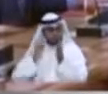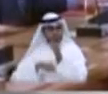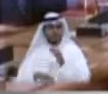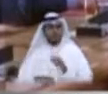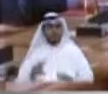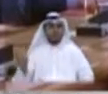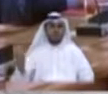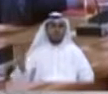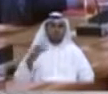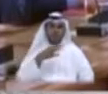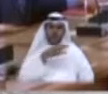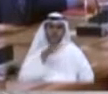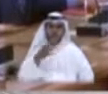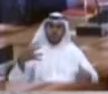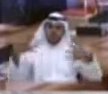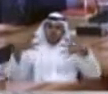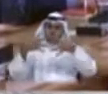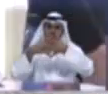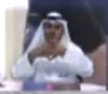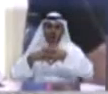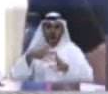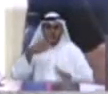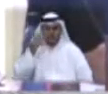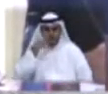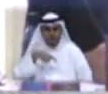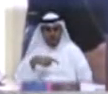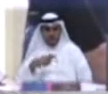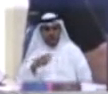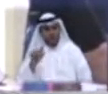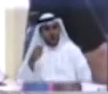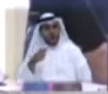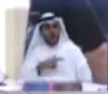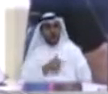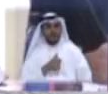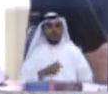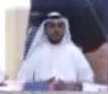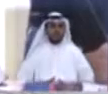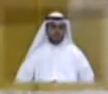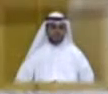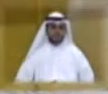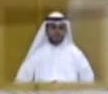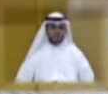جميع الشركات سواء كانت فردية أو مقفلة.